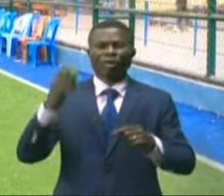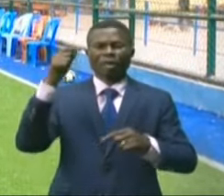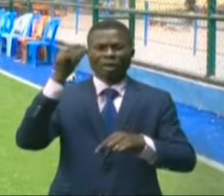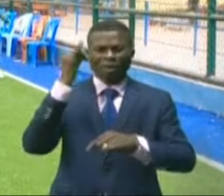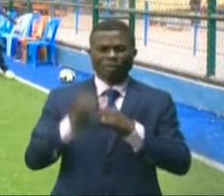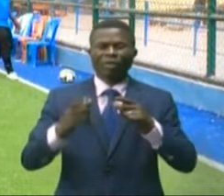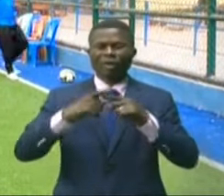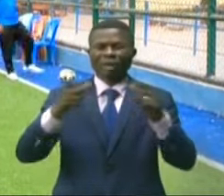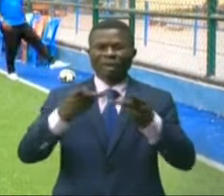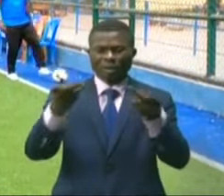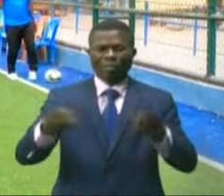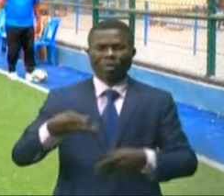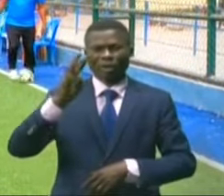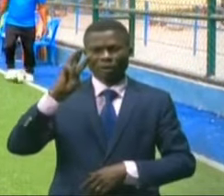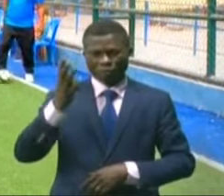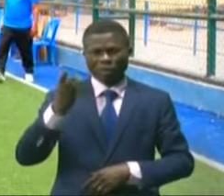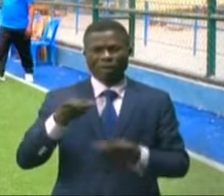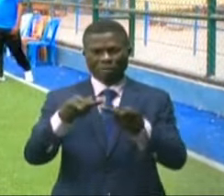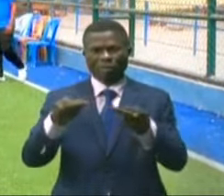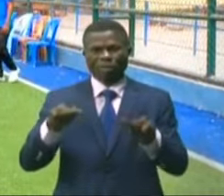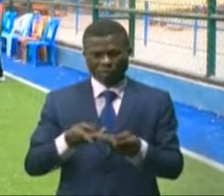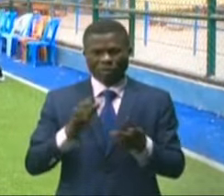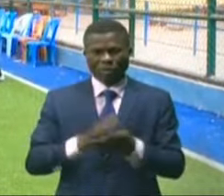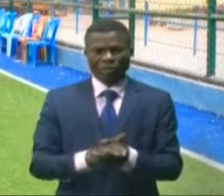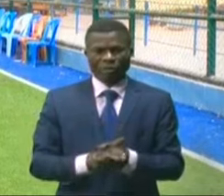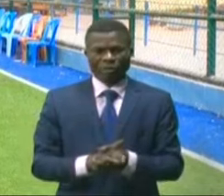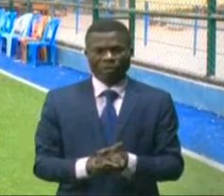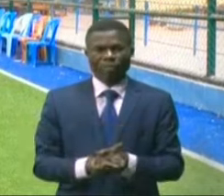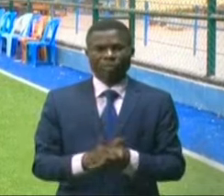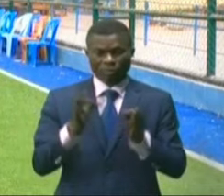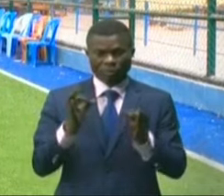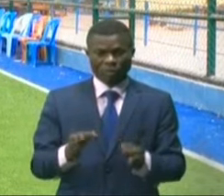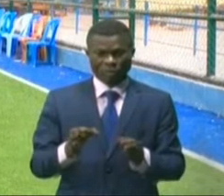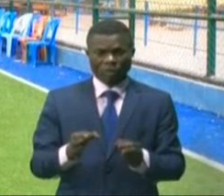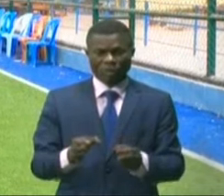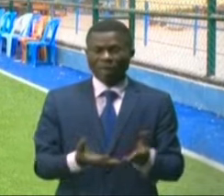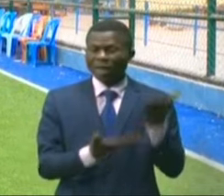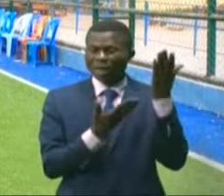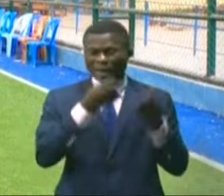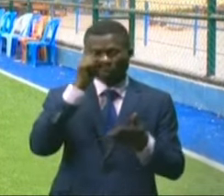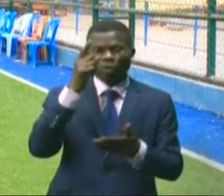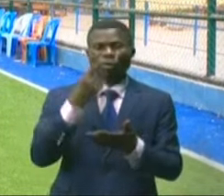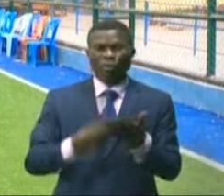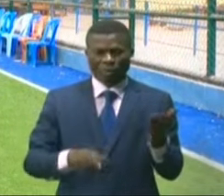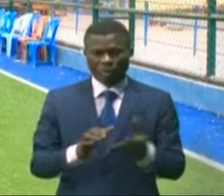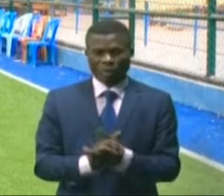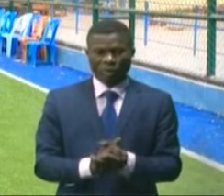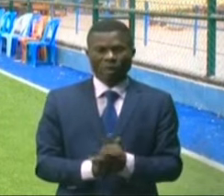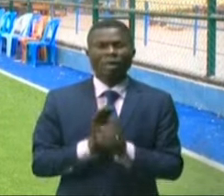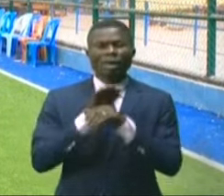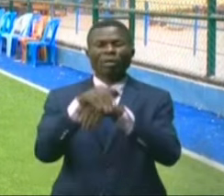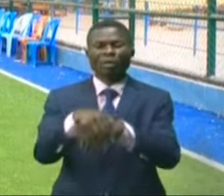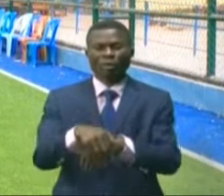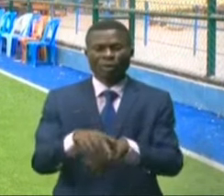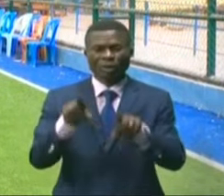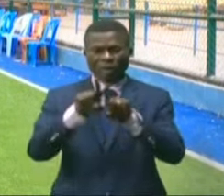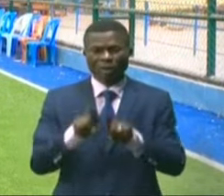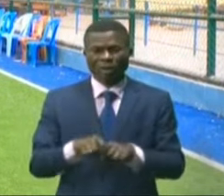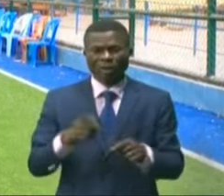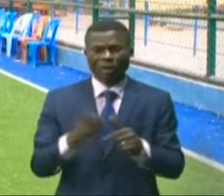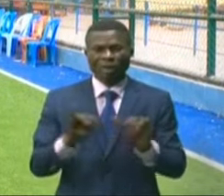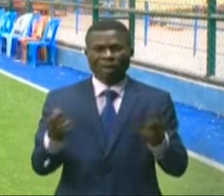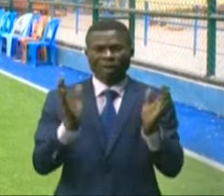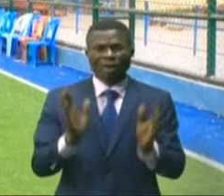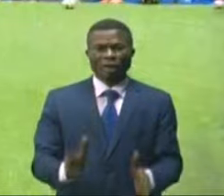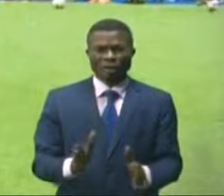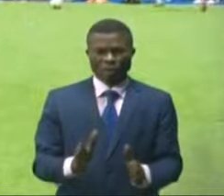troisième place. Et courage encore, parce que ce qui est vraiment important, c'est surtout de participer et surtout de jouer avec son cœur,